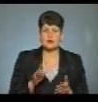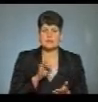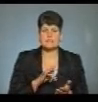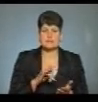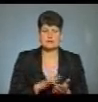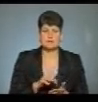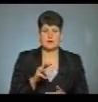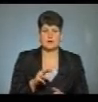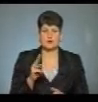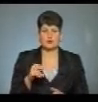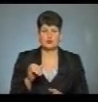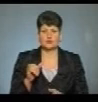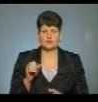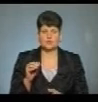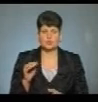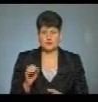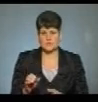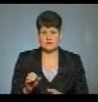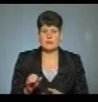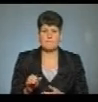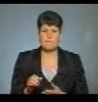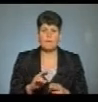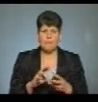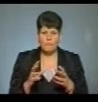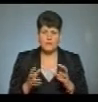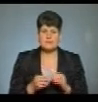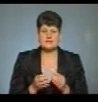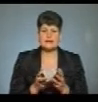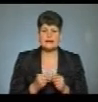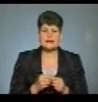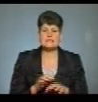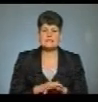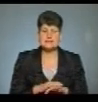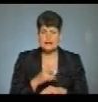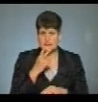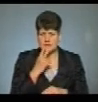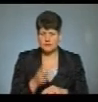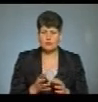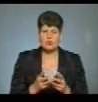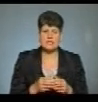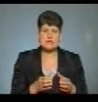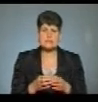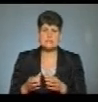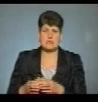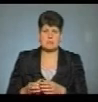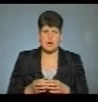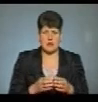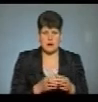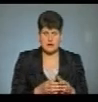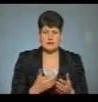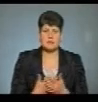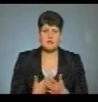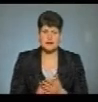Михайло Джус. За принципом, по кількості населення дивилися і по кількості бригад. Наприклад, якщо